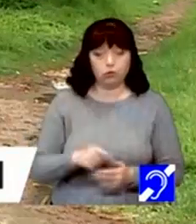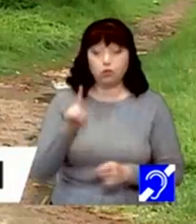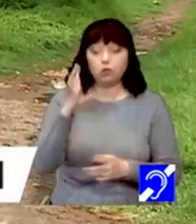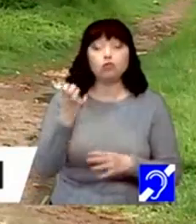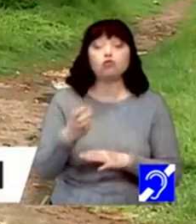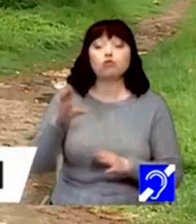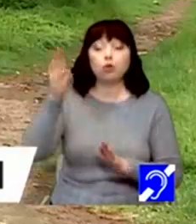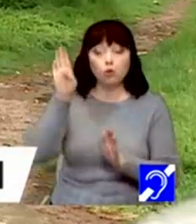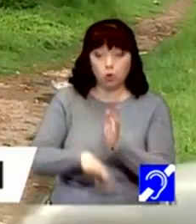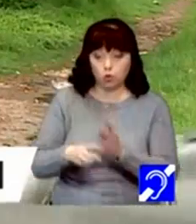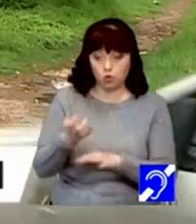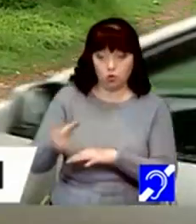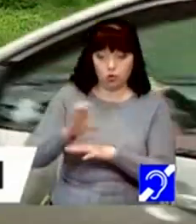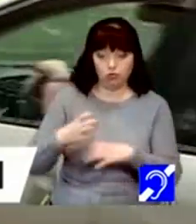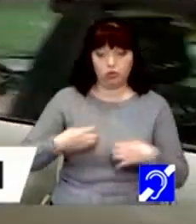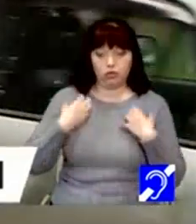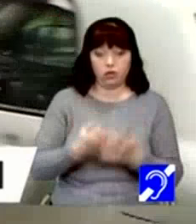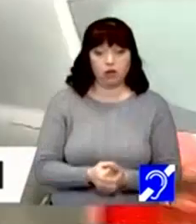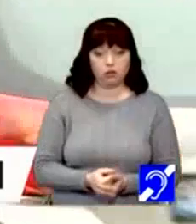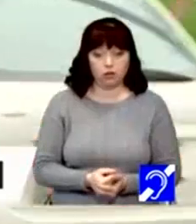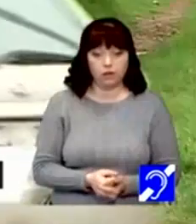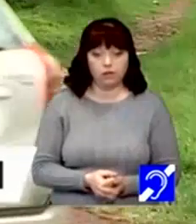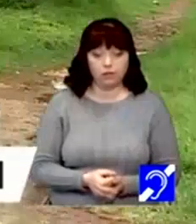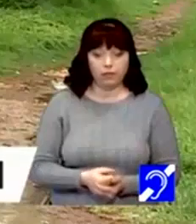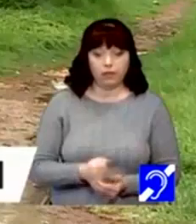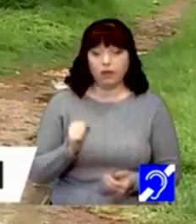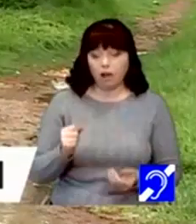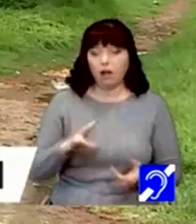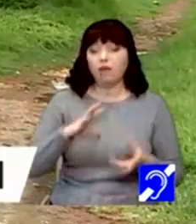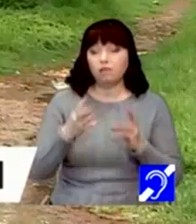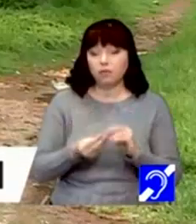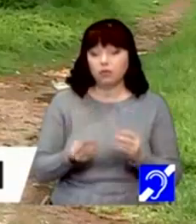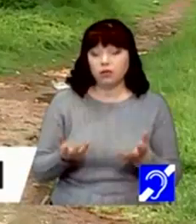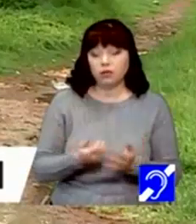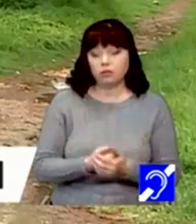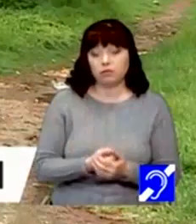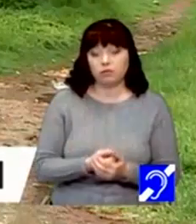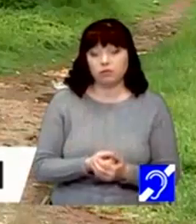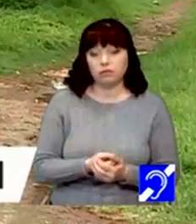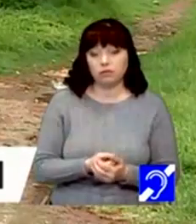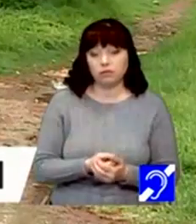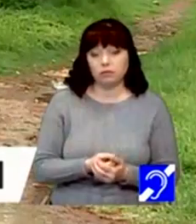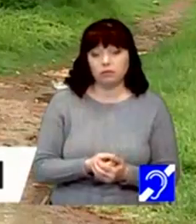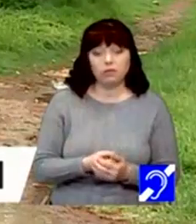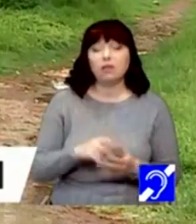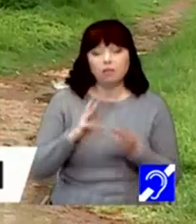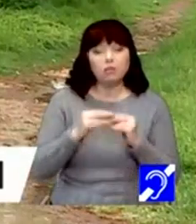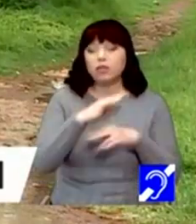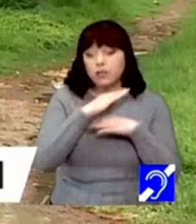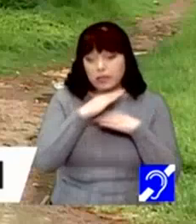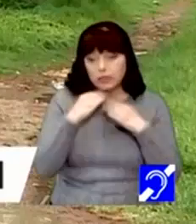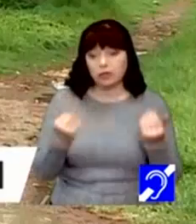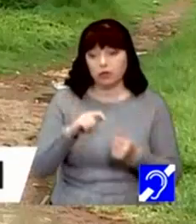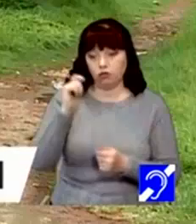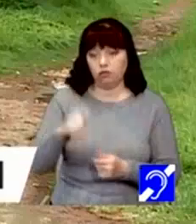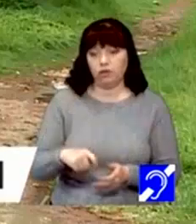stadiu ochii si puiul geamului nevoie Nord ori fie